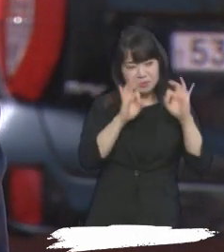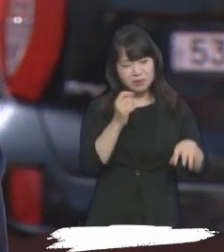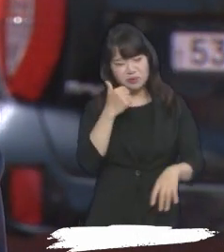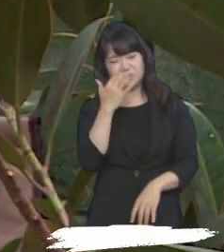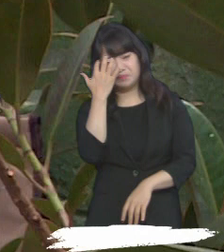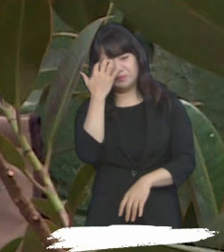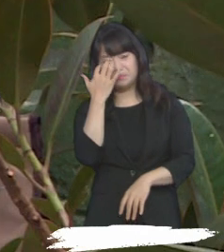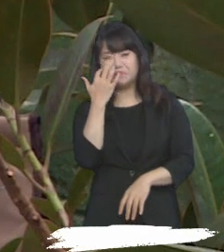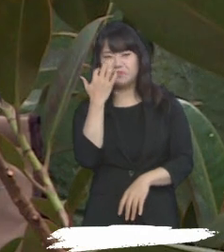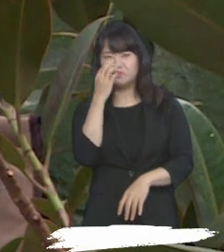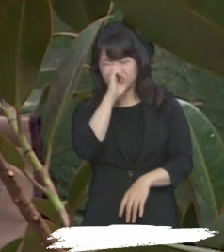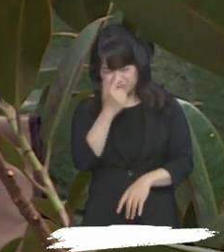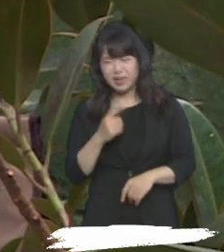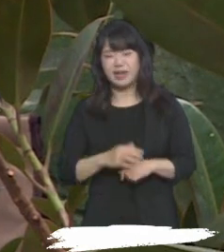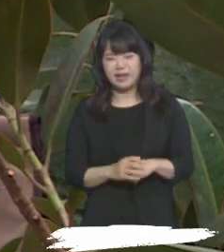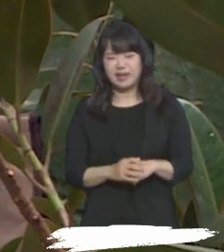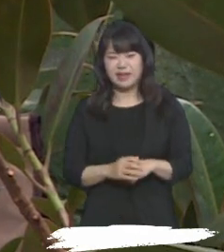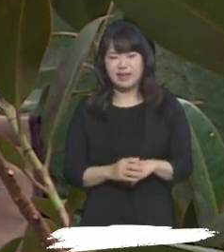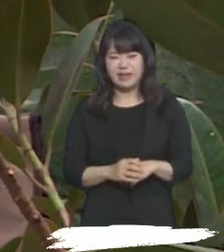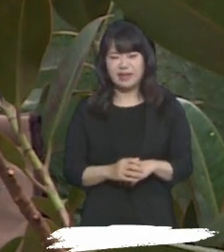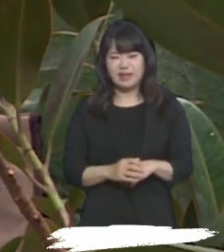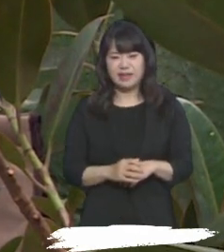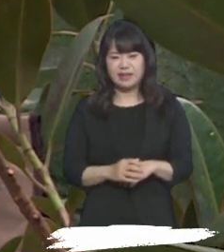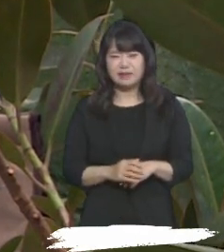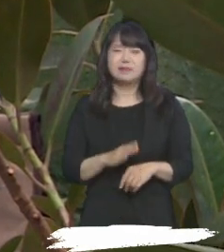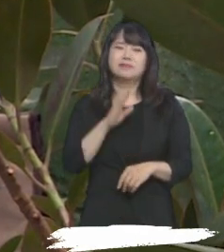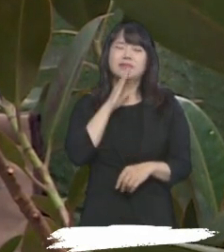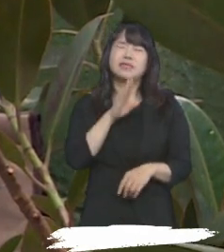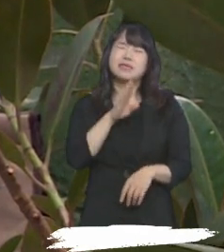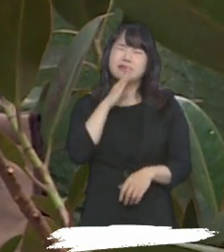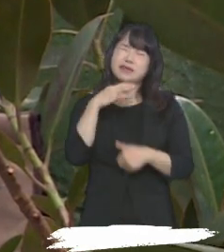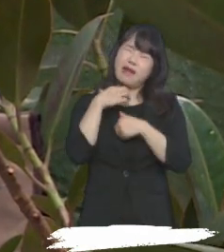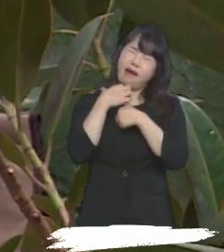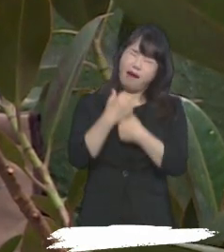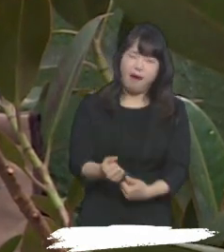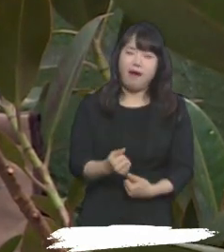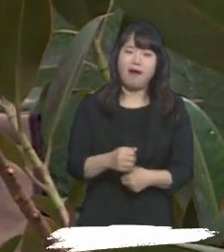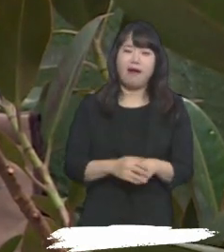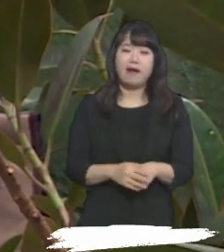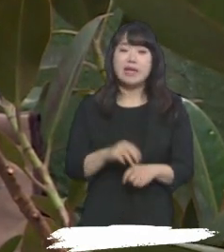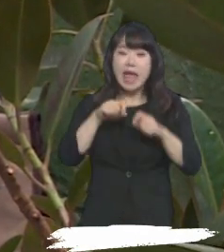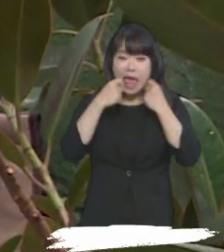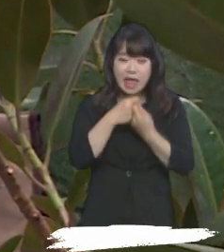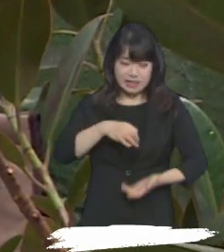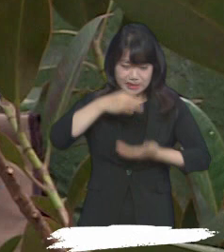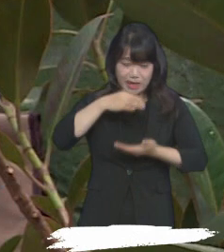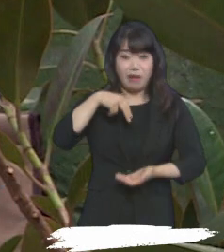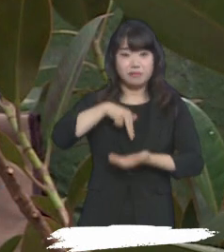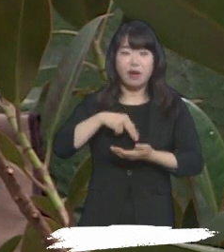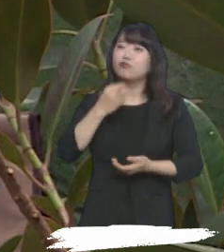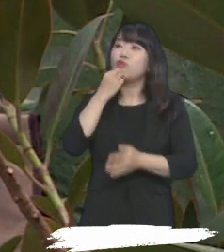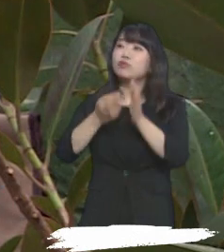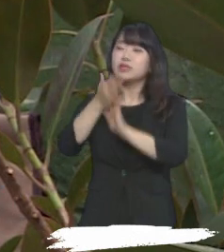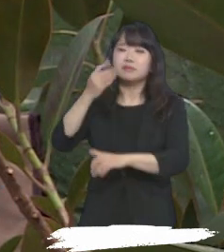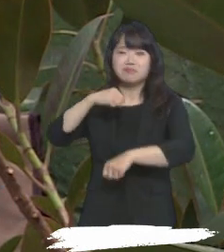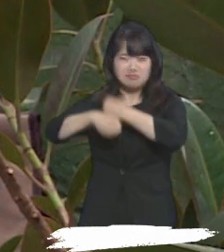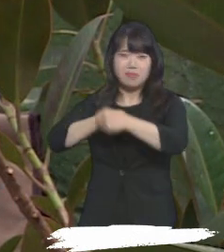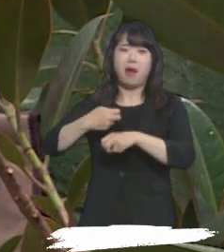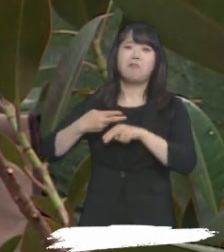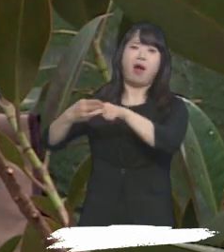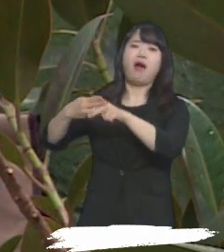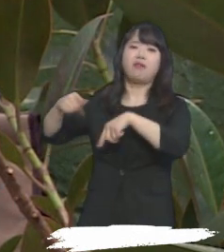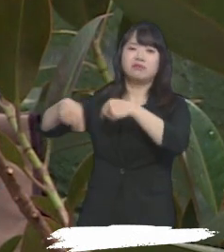불편하고. 완전히 뭐 사람 잡는 거죠. 사유재산을 서울시에서 마음대로